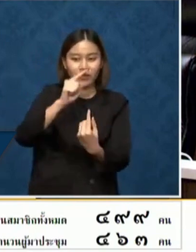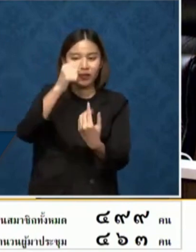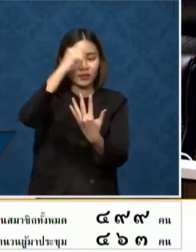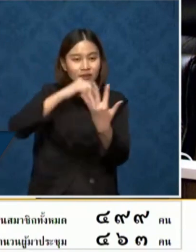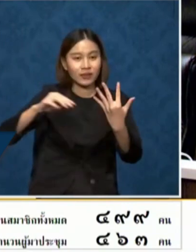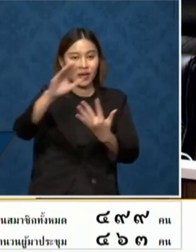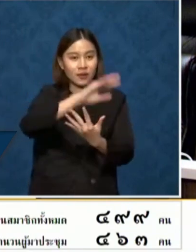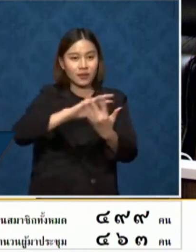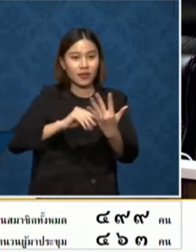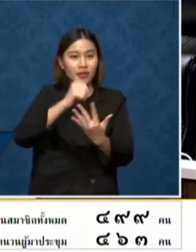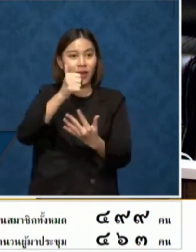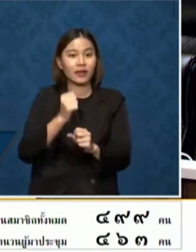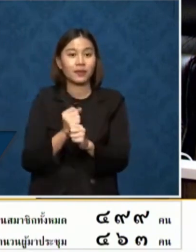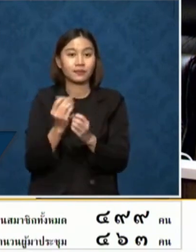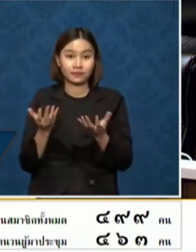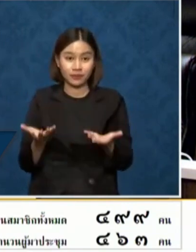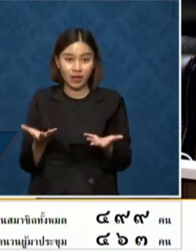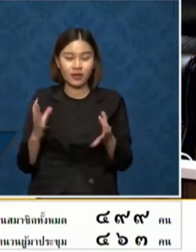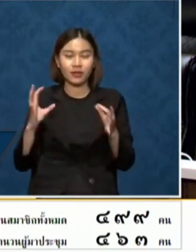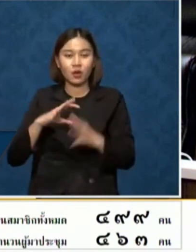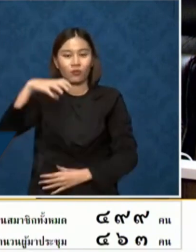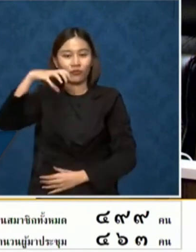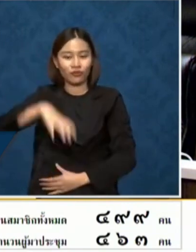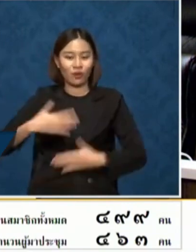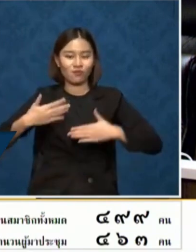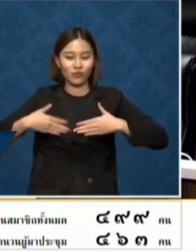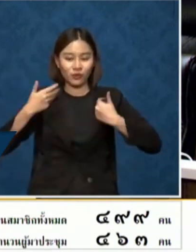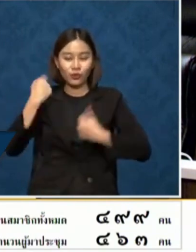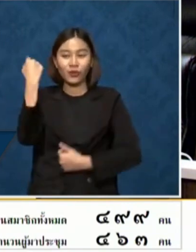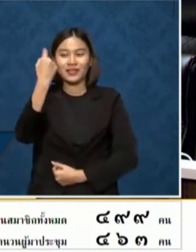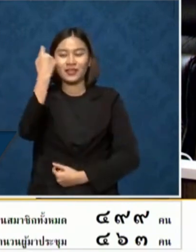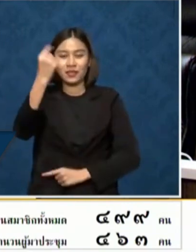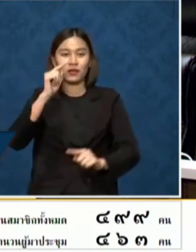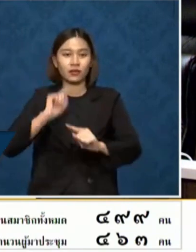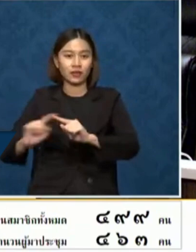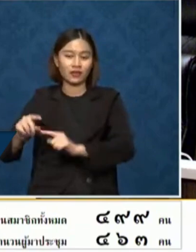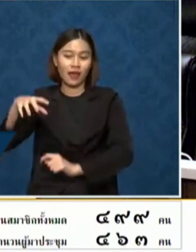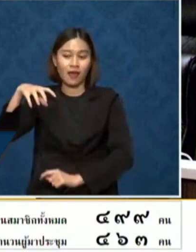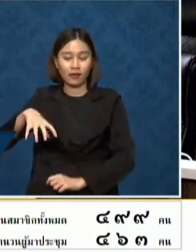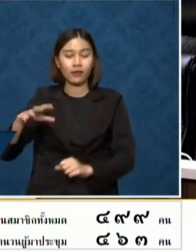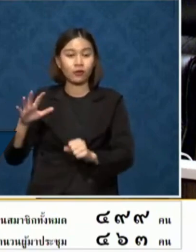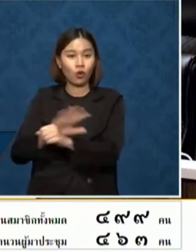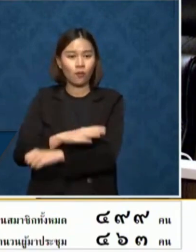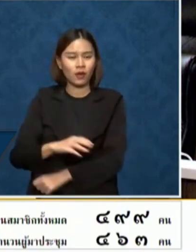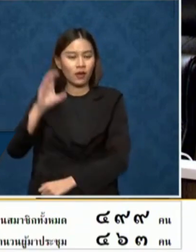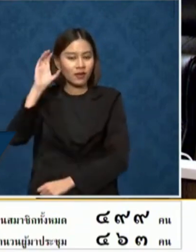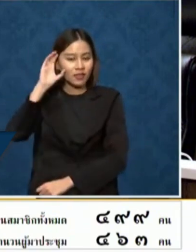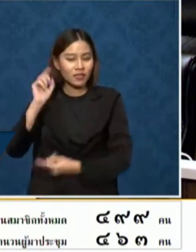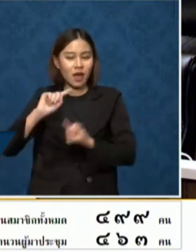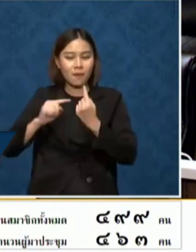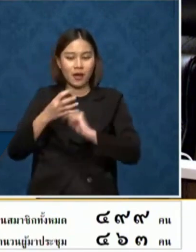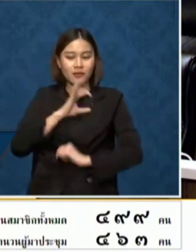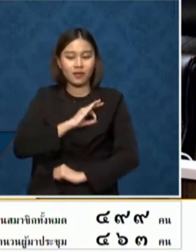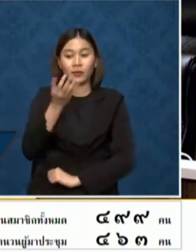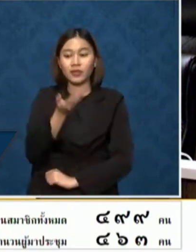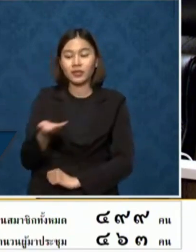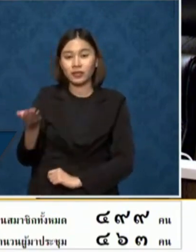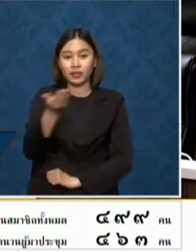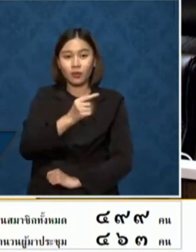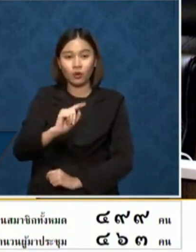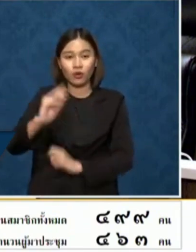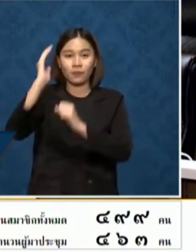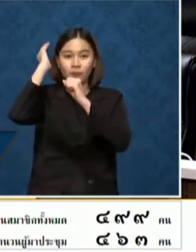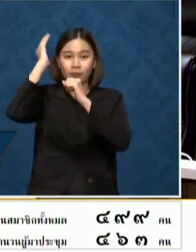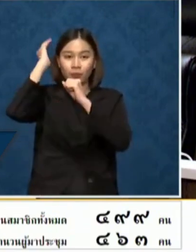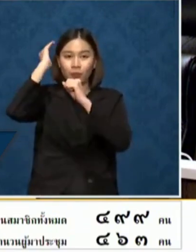ได้ก็คือเรื่อง Entertainment Complexผมเชื่อว่าหลายๆเพื่อนสมาชิกหลายๆท่านได้